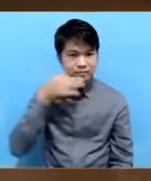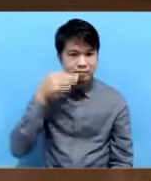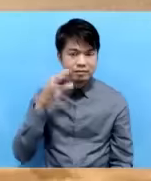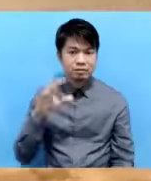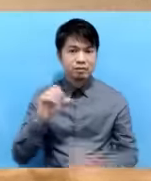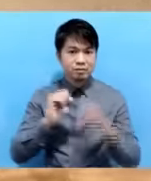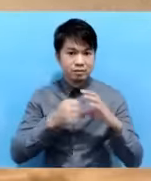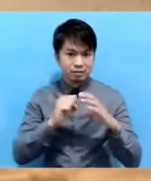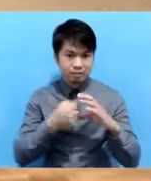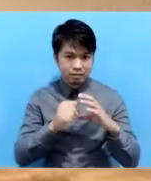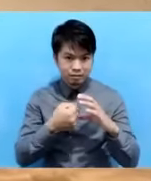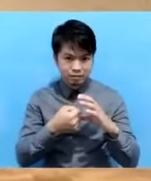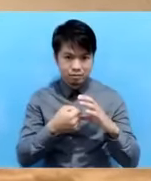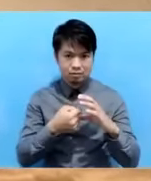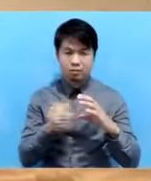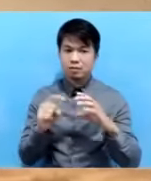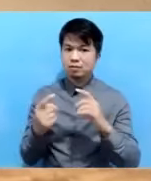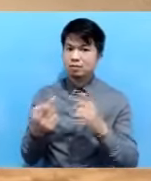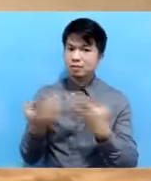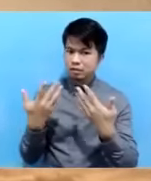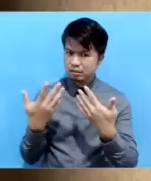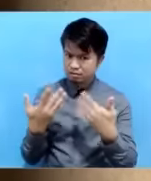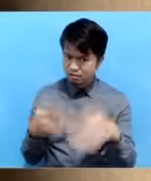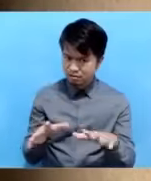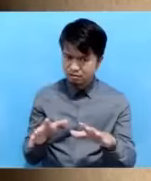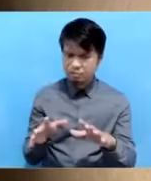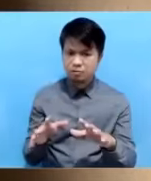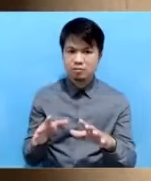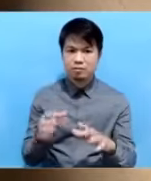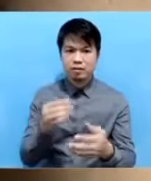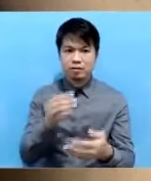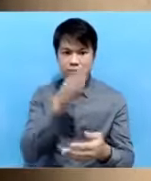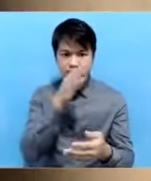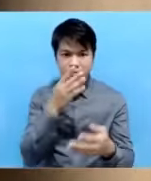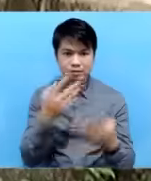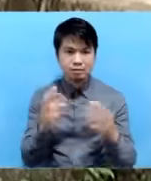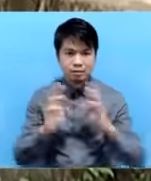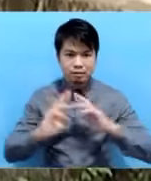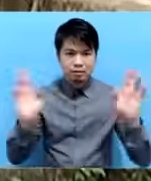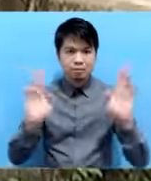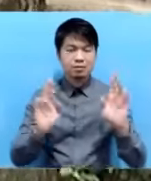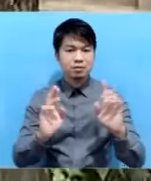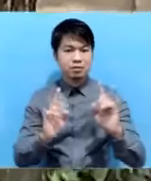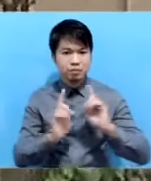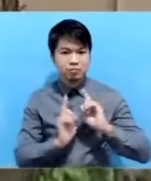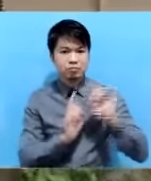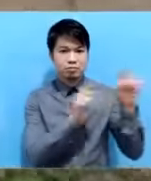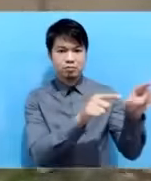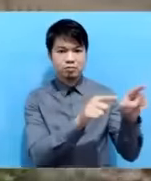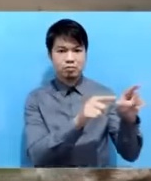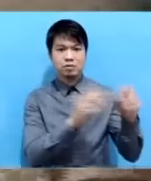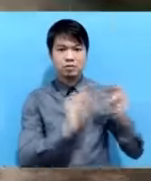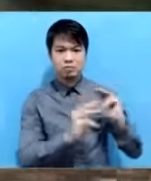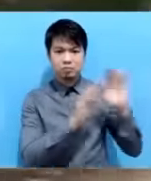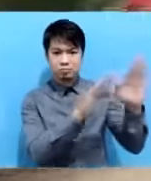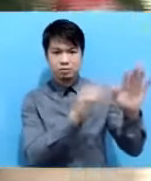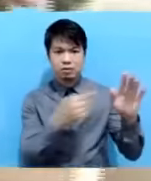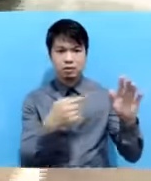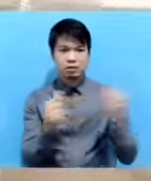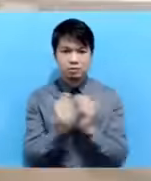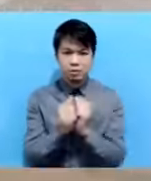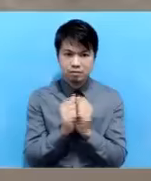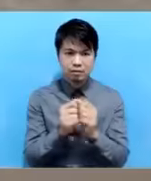Norte. Pagkatapos mag-almusal, naghanda na siya papunta sa bukid. Kasama ang News 5, naglakad si Mang